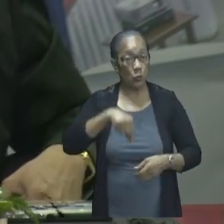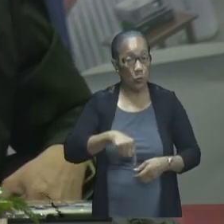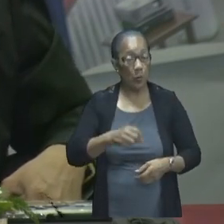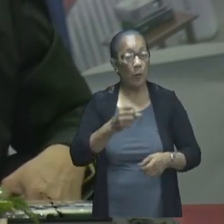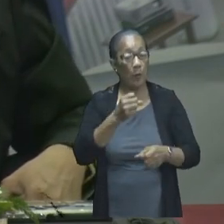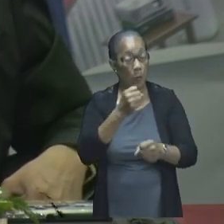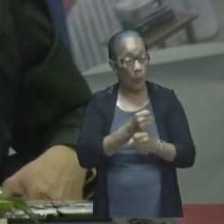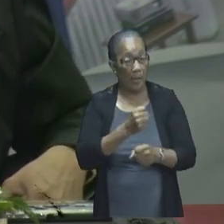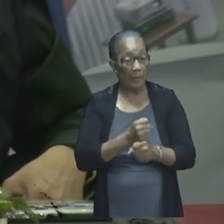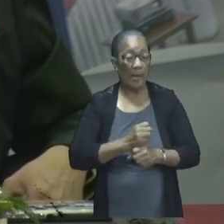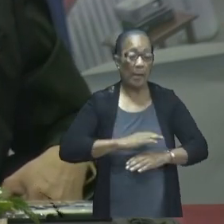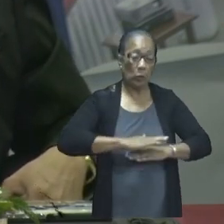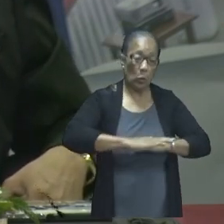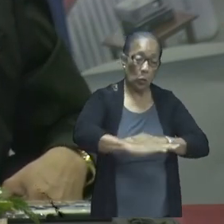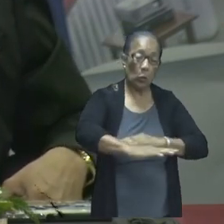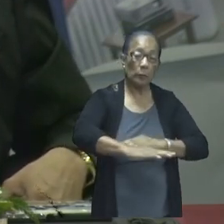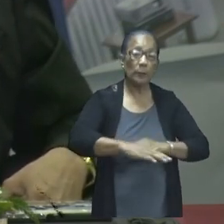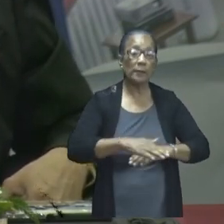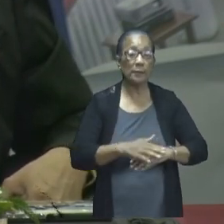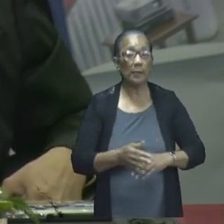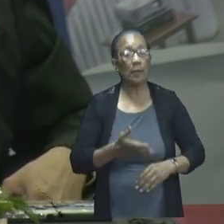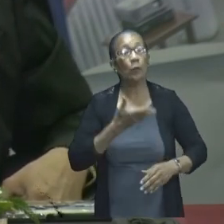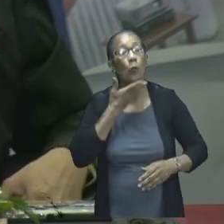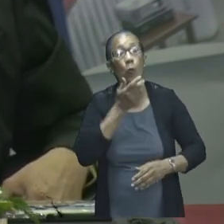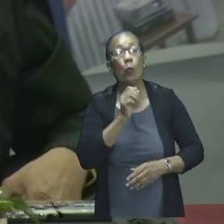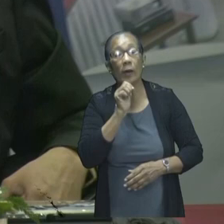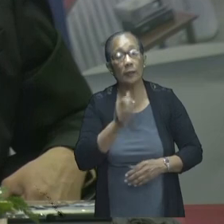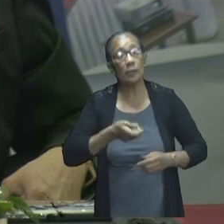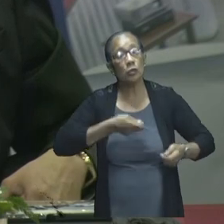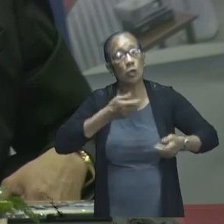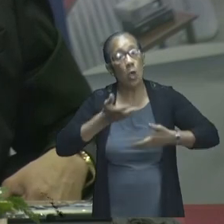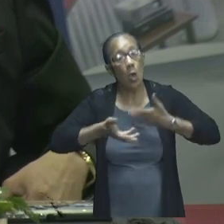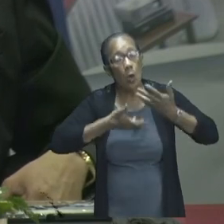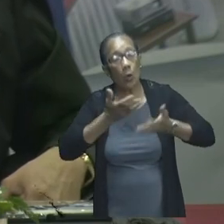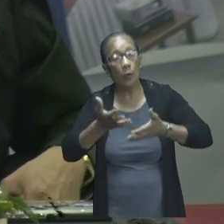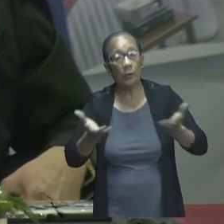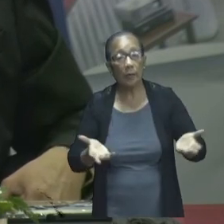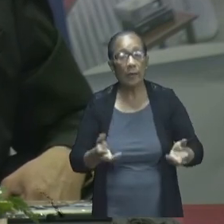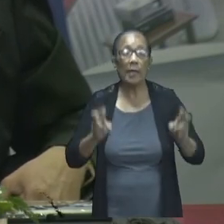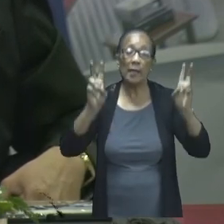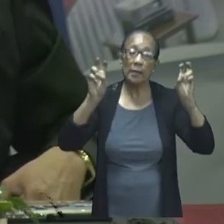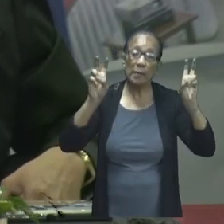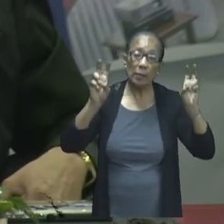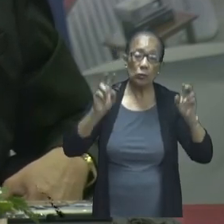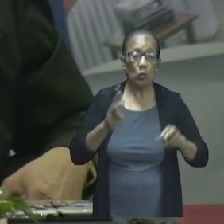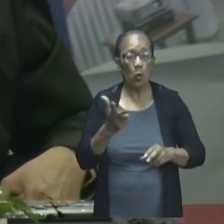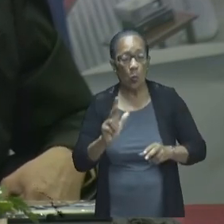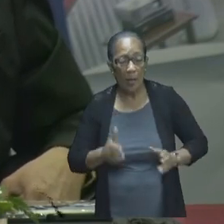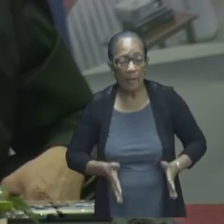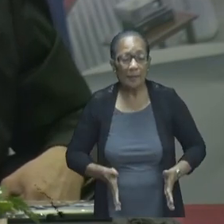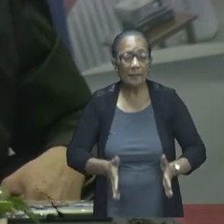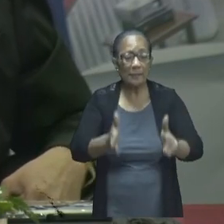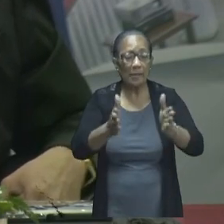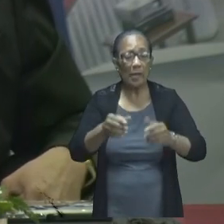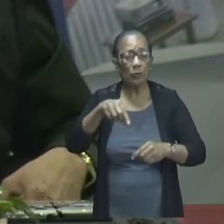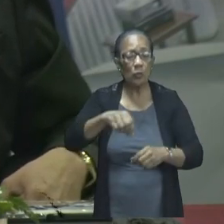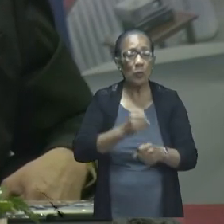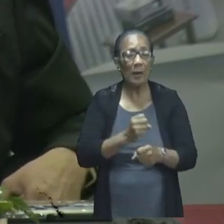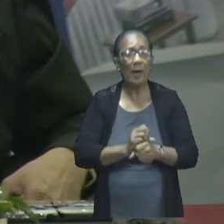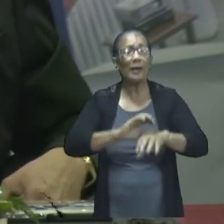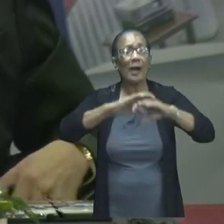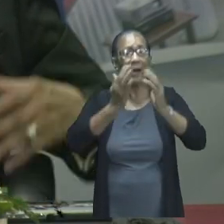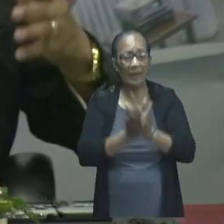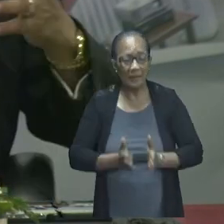en woning wordt dat heb ik net allemaal uitgelegd er zijn the issue die spelen hoe is het maasstraat ja welke straat moet je niemand was alle straat onder water zijn